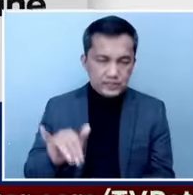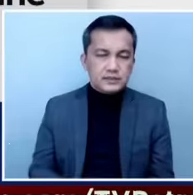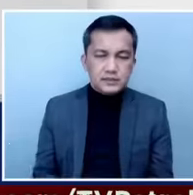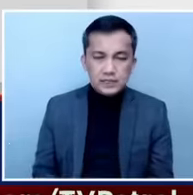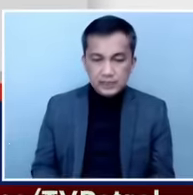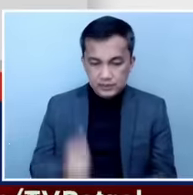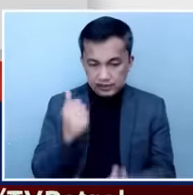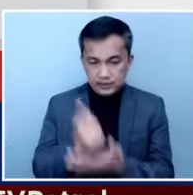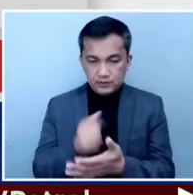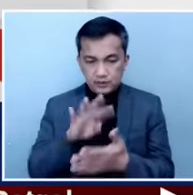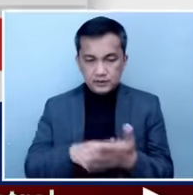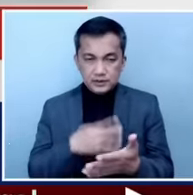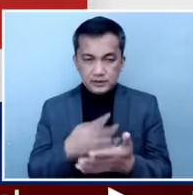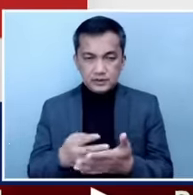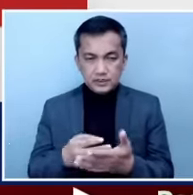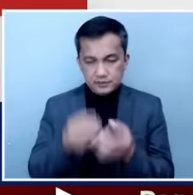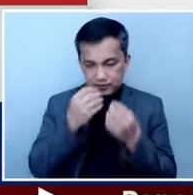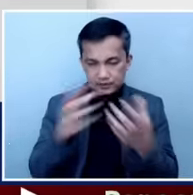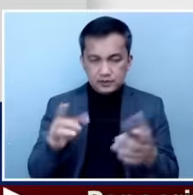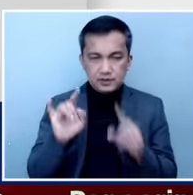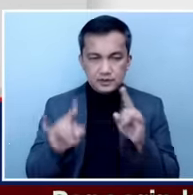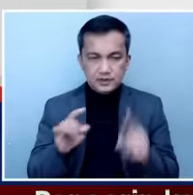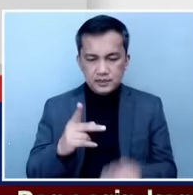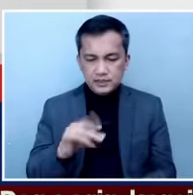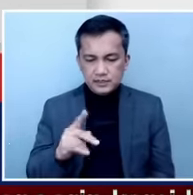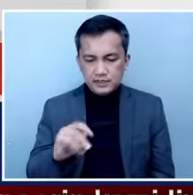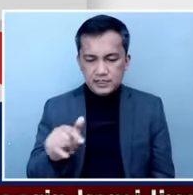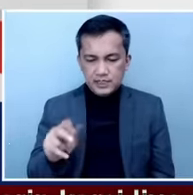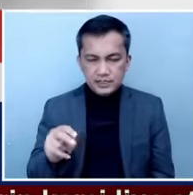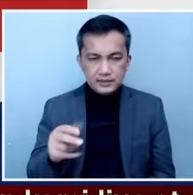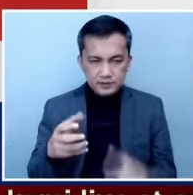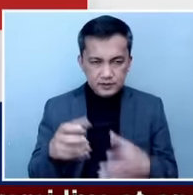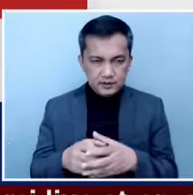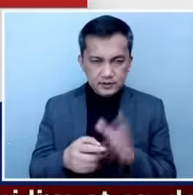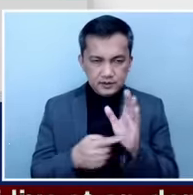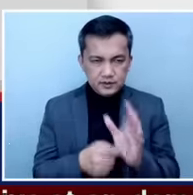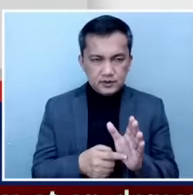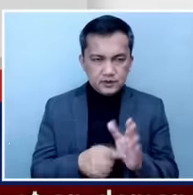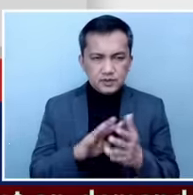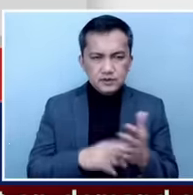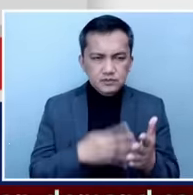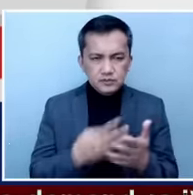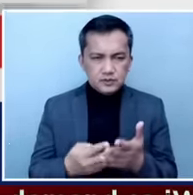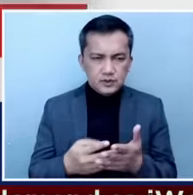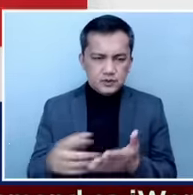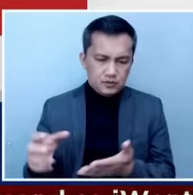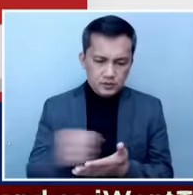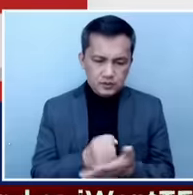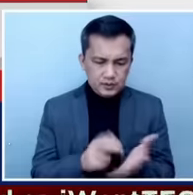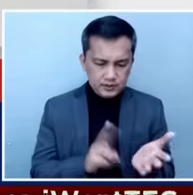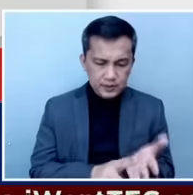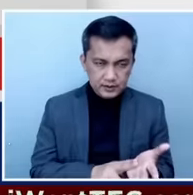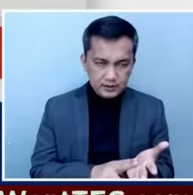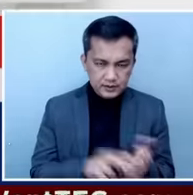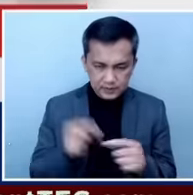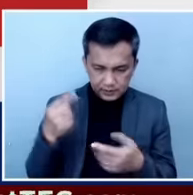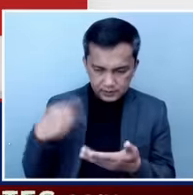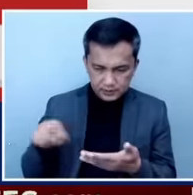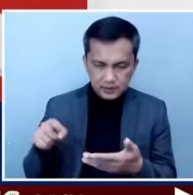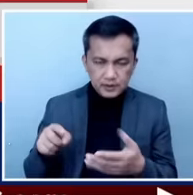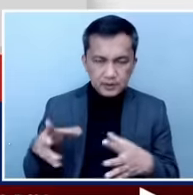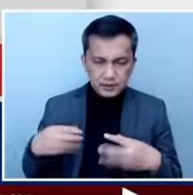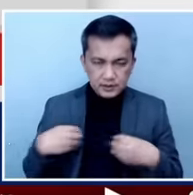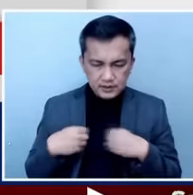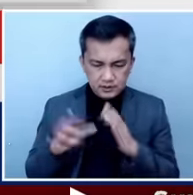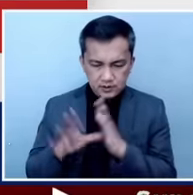ang timeline na unang inihayag sa media ng Kabataan Party List na nagpapakita ng schedule sa paglikom ng pirma, pagkilatis at pagtanggap ng COMELEC hanggang